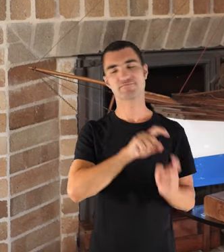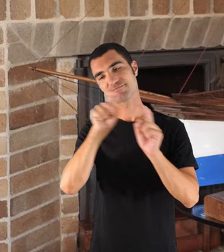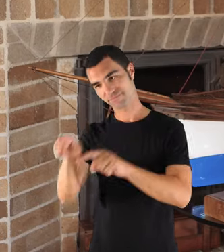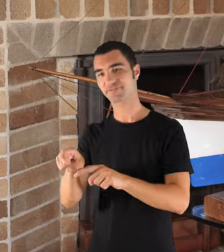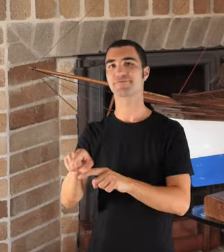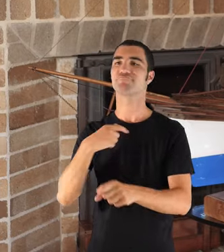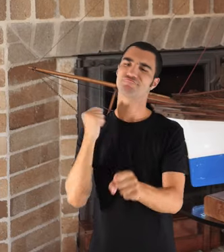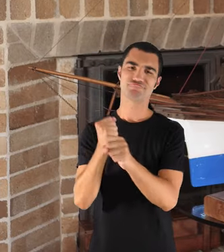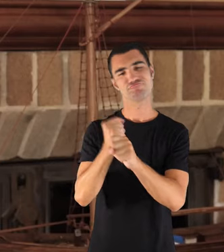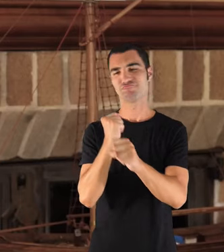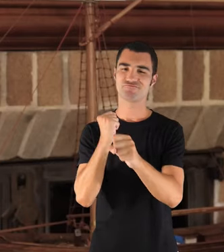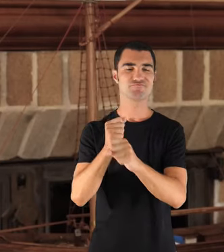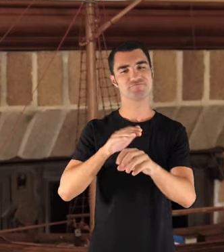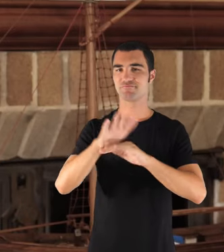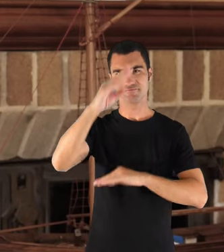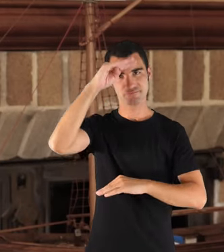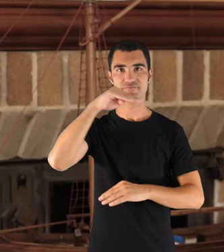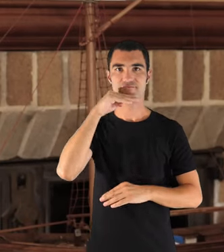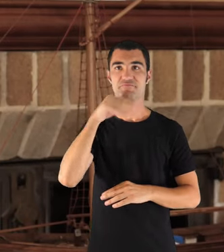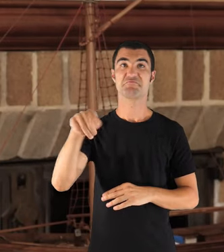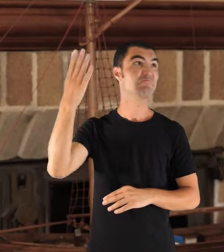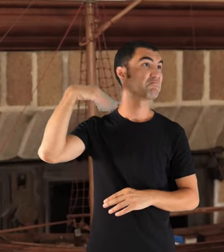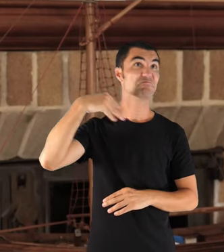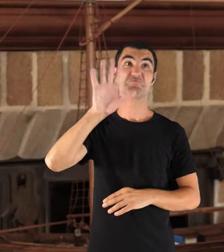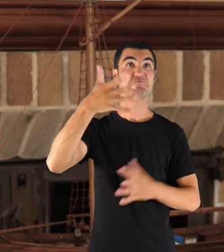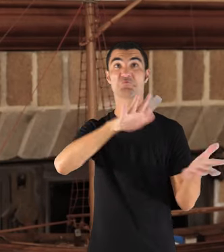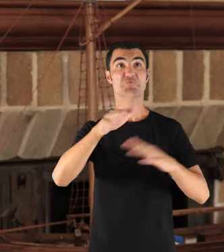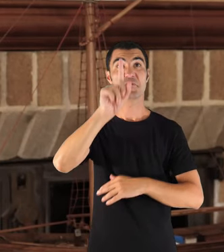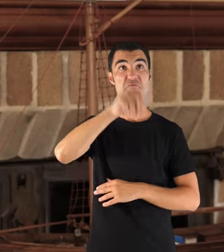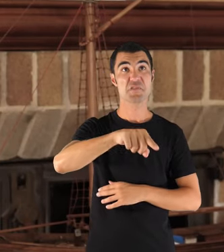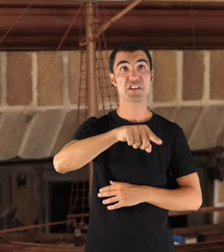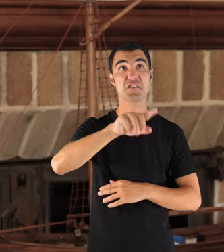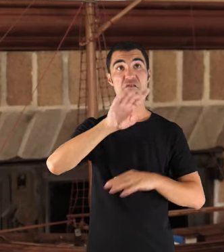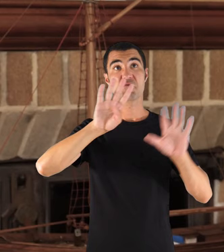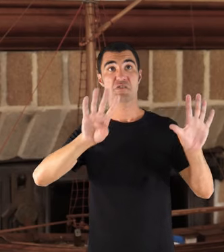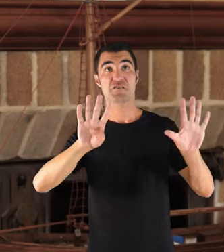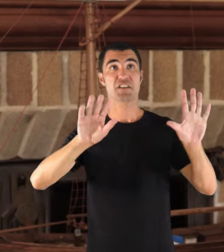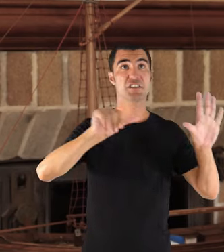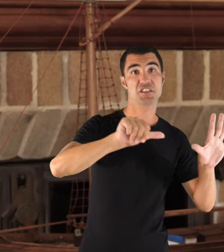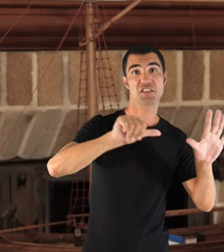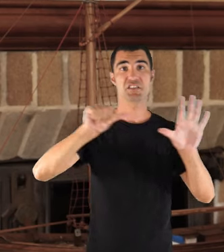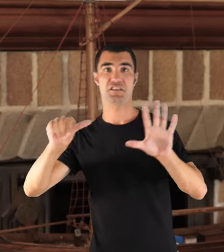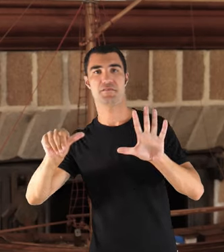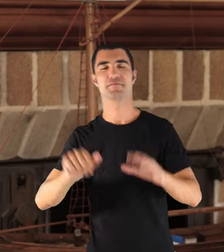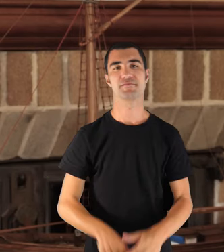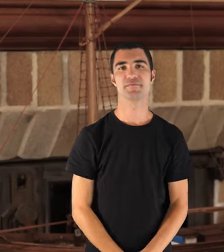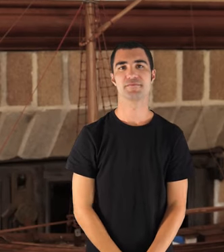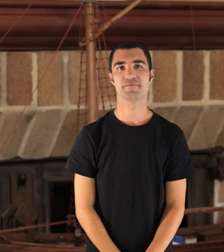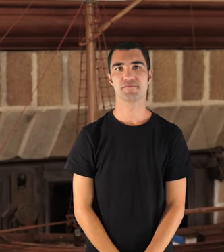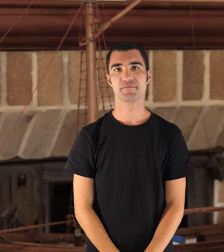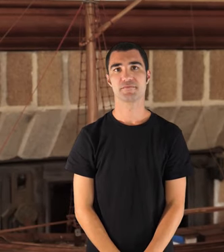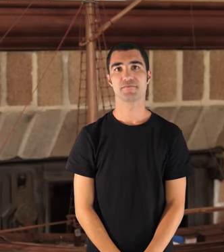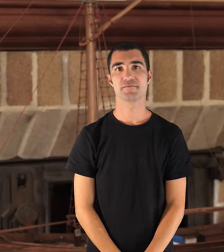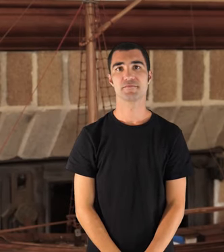me vaig posar a fer feina amb mon pare. Això era de munt del 66, que